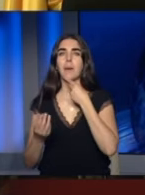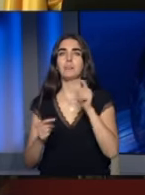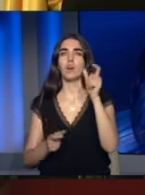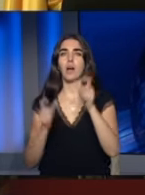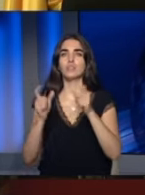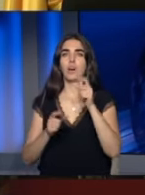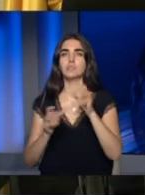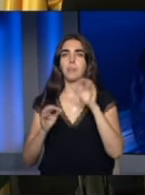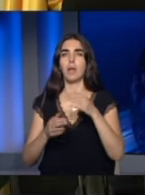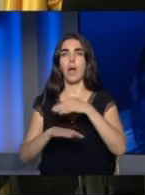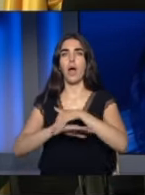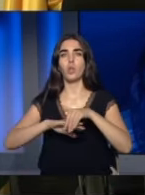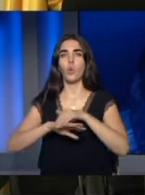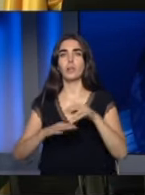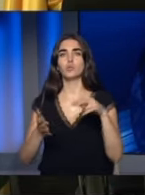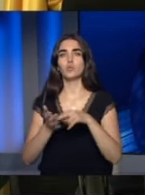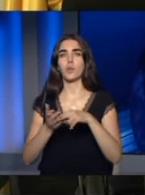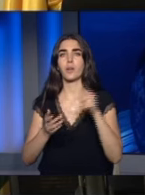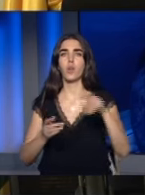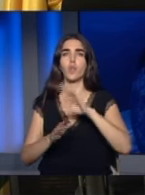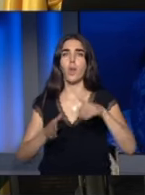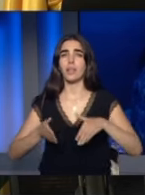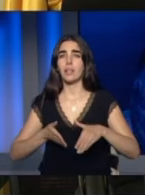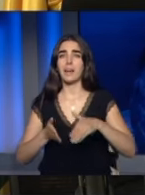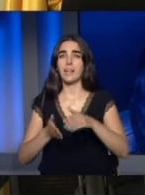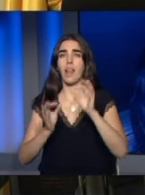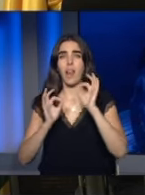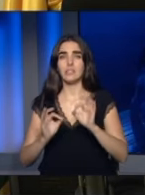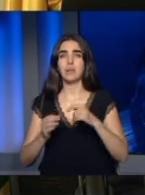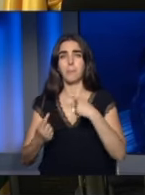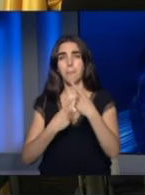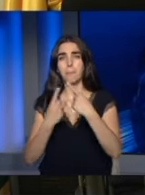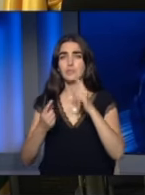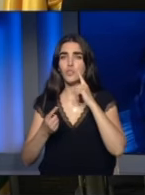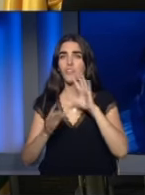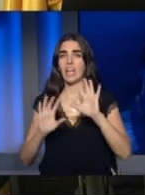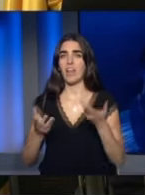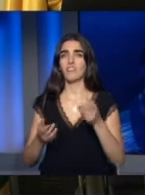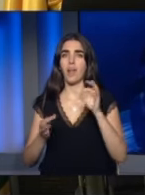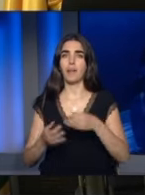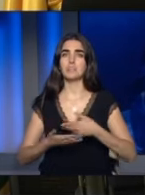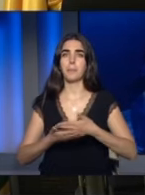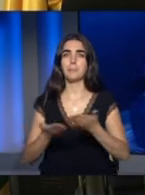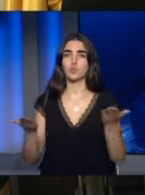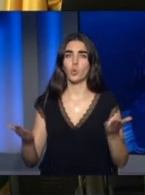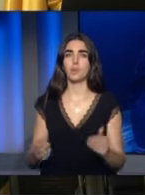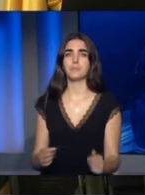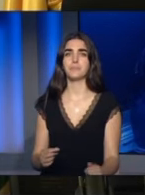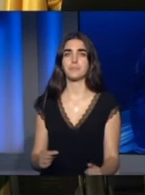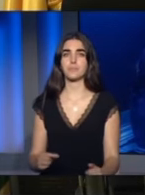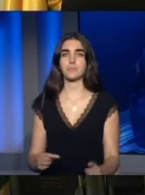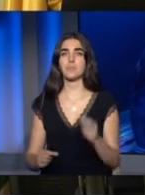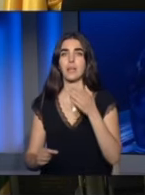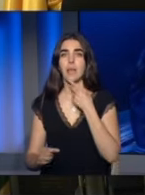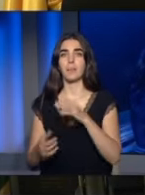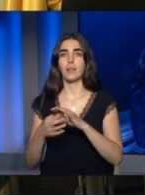المصنع مرجز سهور من المصنع للحدود السوريه الاع الحدود السوريه هذه الطرقات بطبيعه الحال